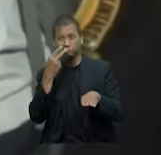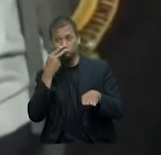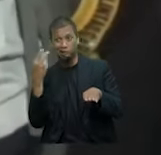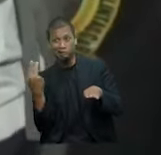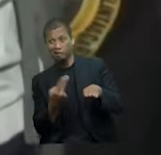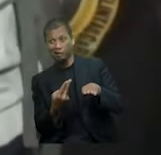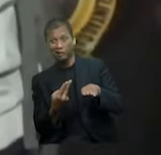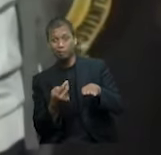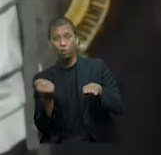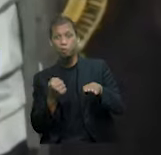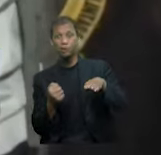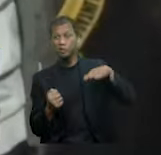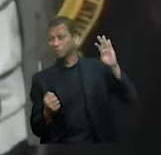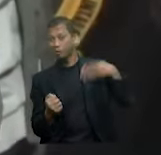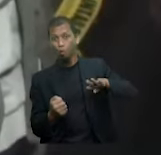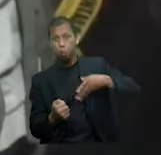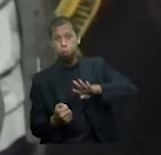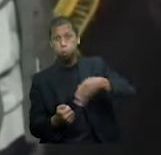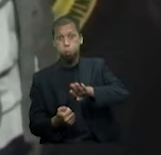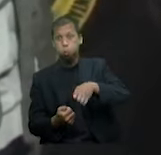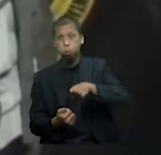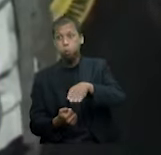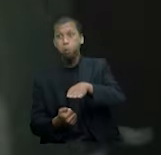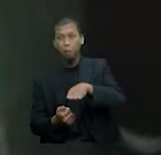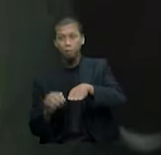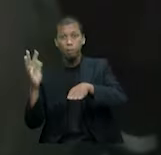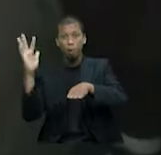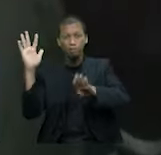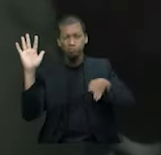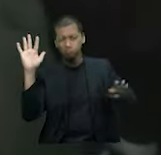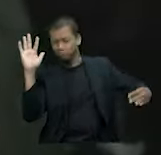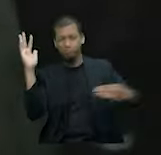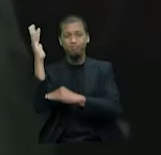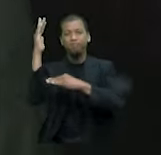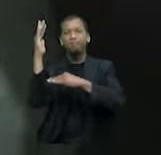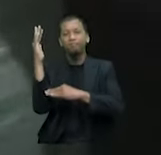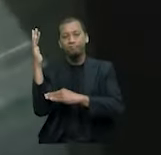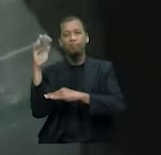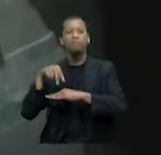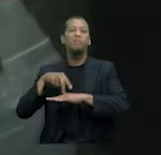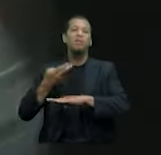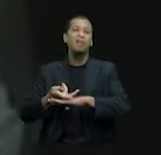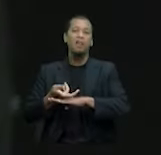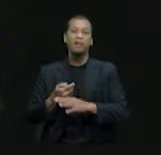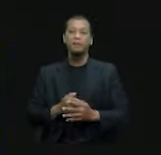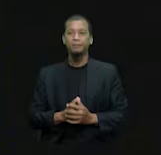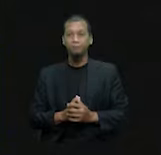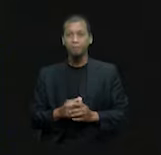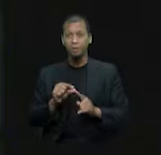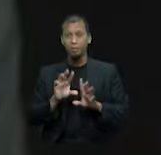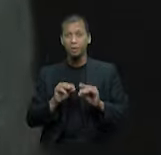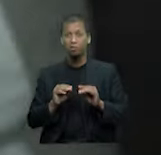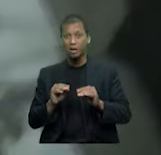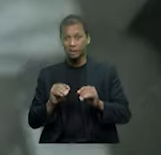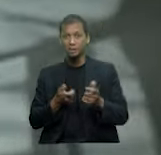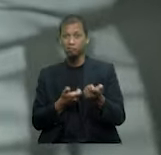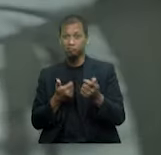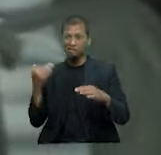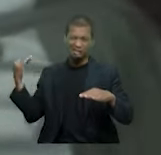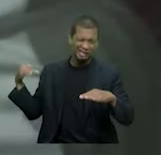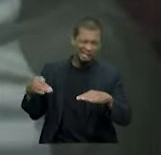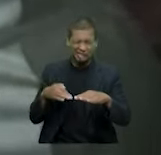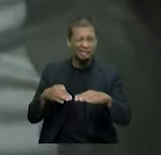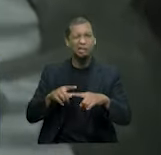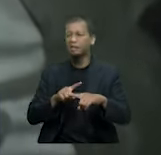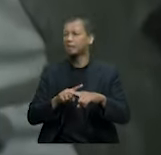hilang kendali hingga menabrak pohon dan langsung terbakar. Petugas berhasil dengan cepat memadamkan api, namun evakuasi sempat terkendala lantaran